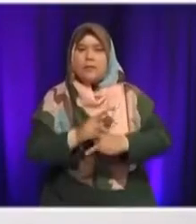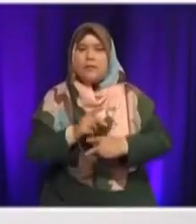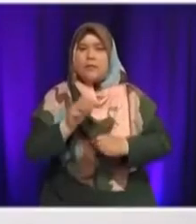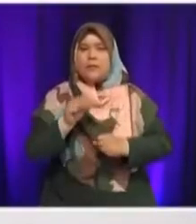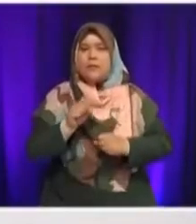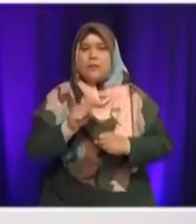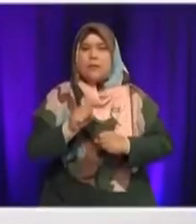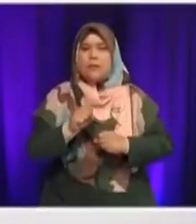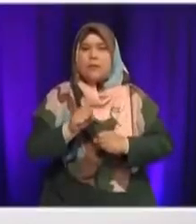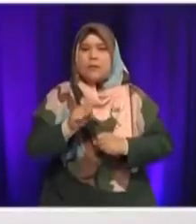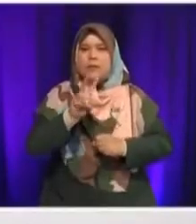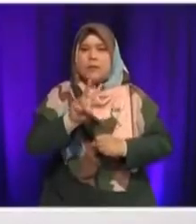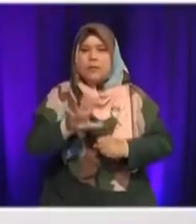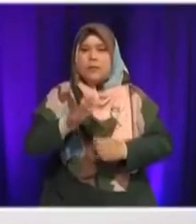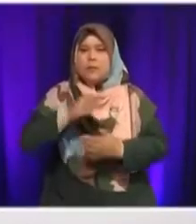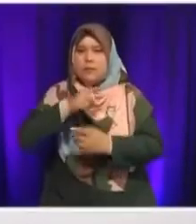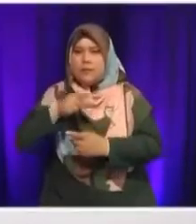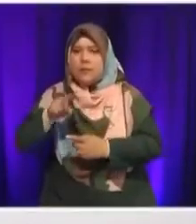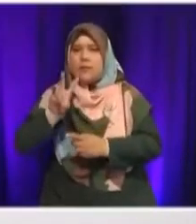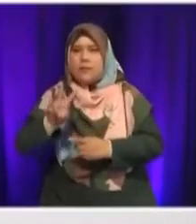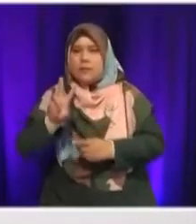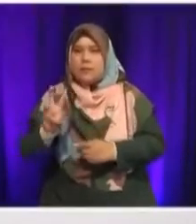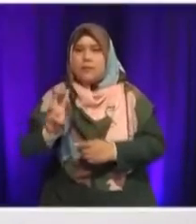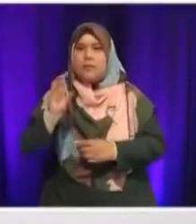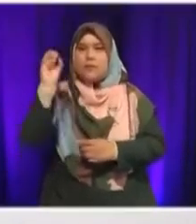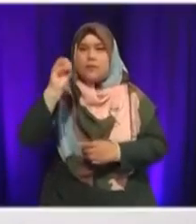25 hingga 26 derajat Celcius Oke